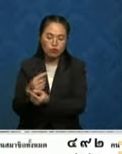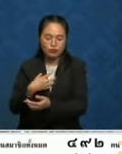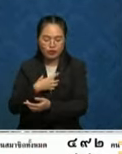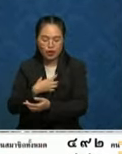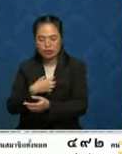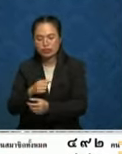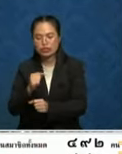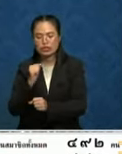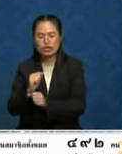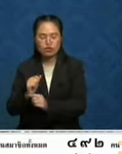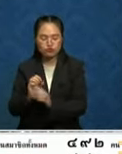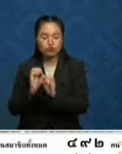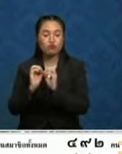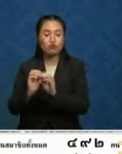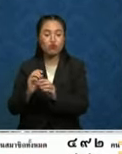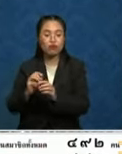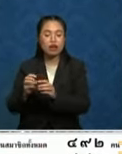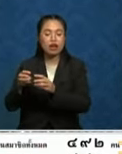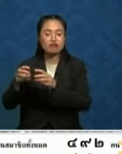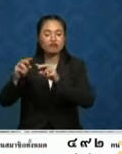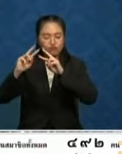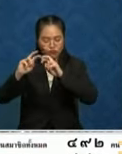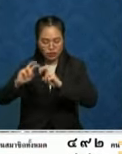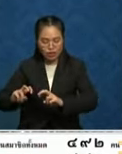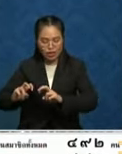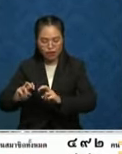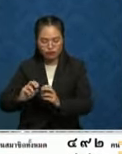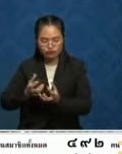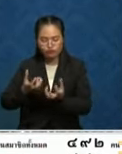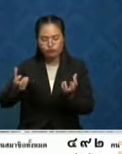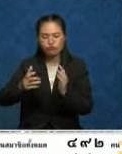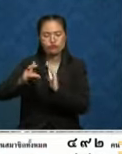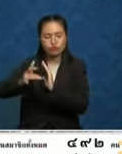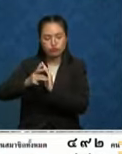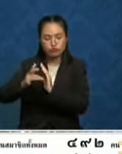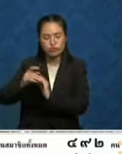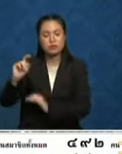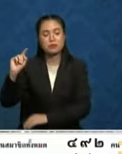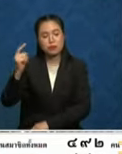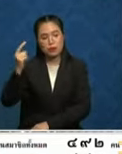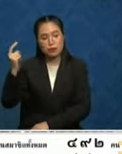สร้างองค์ความรู้งานวิจัยนวัตกรรมที่ใน